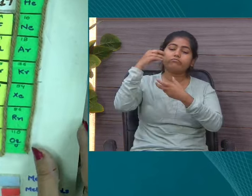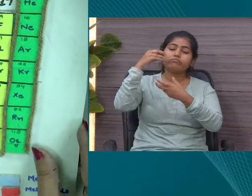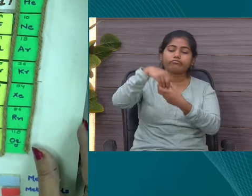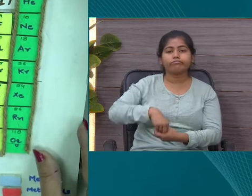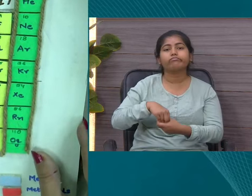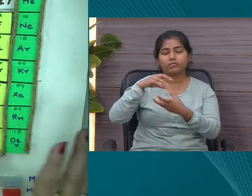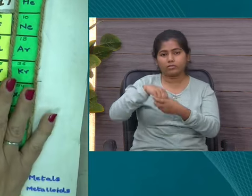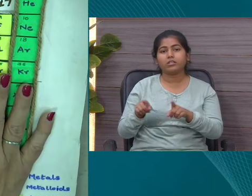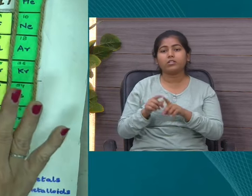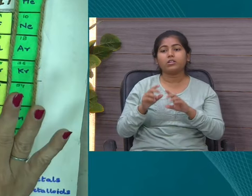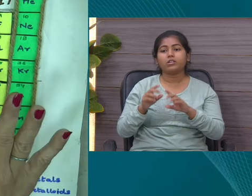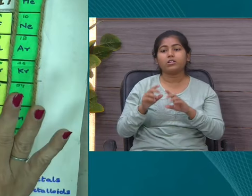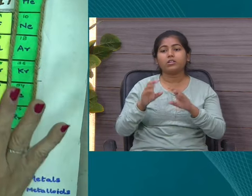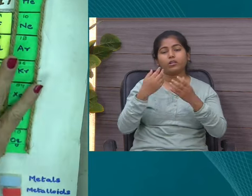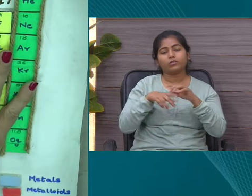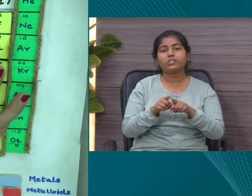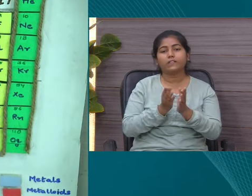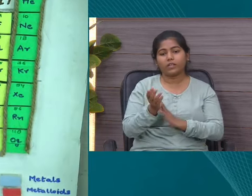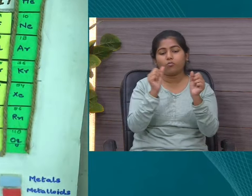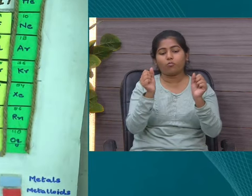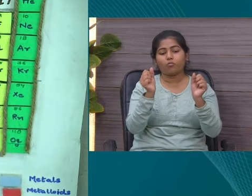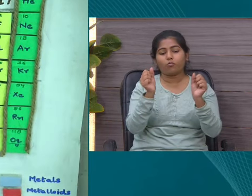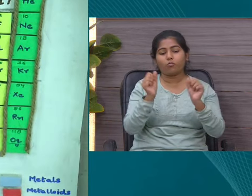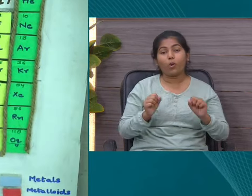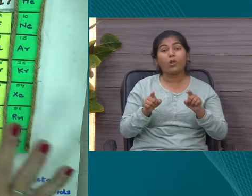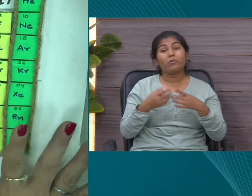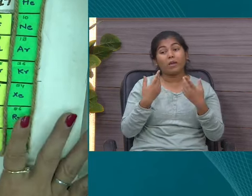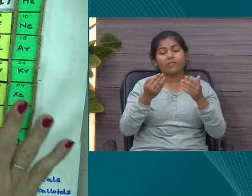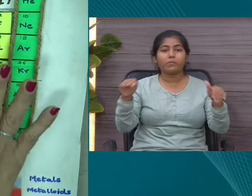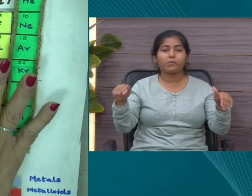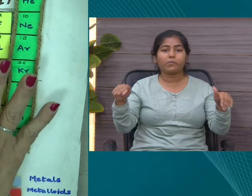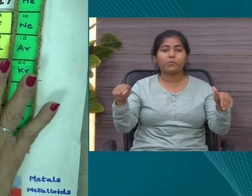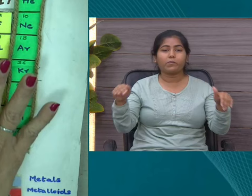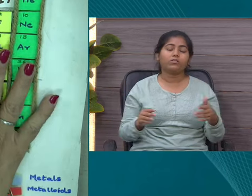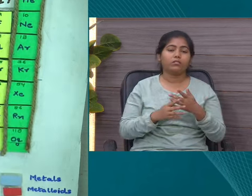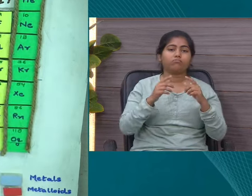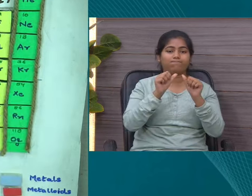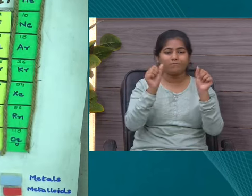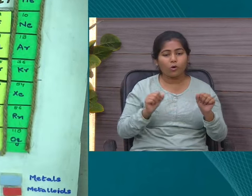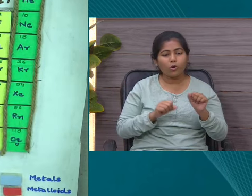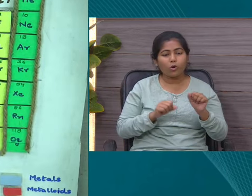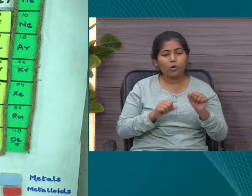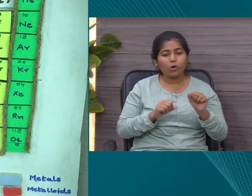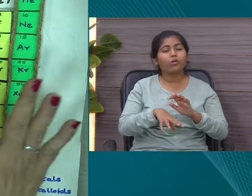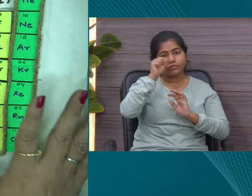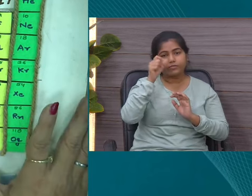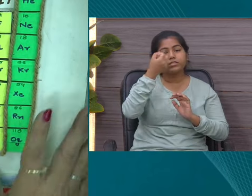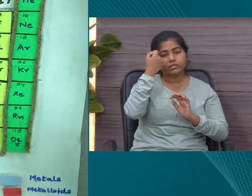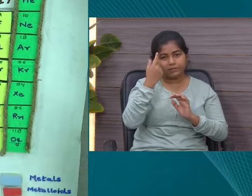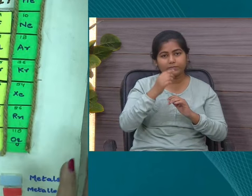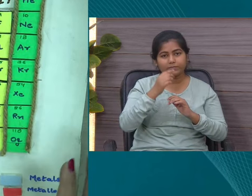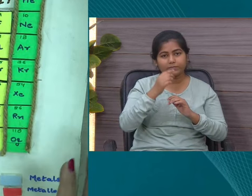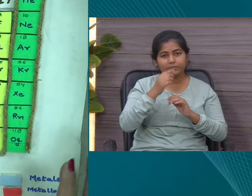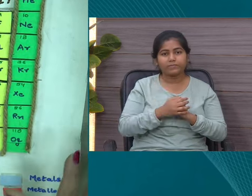हमें इस तरह का मॉडल भी जरूर रखना चाहिए ताकि हमारे हर प्रकार का बच्चा मॉडल को समझ सके, इस टेबल को समझ सके